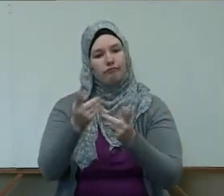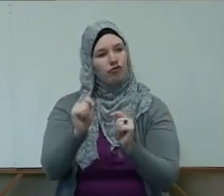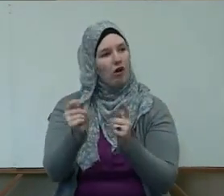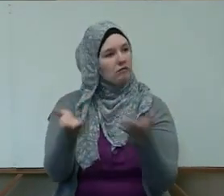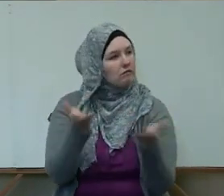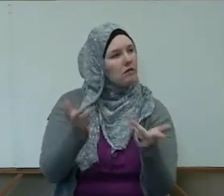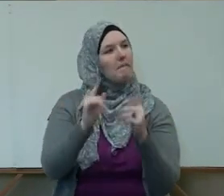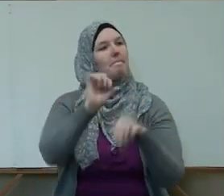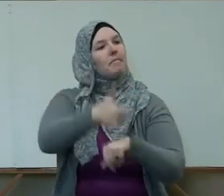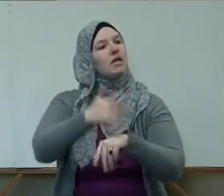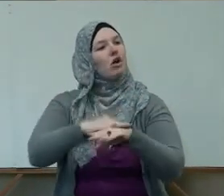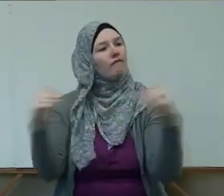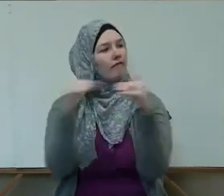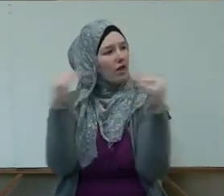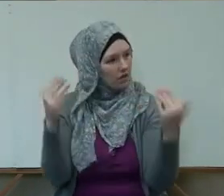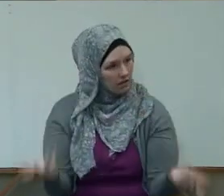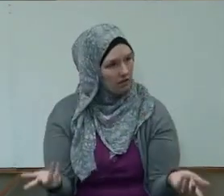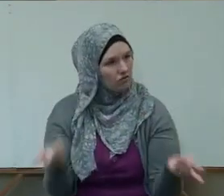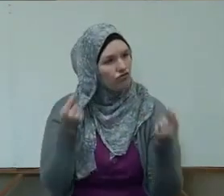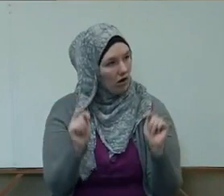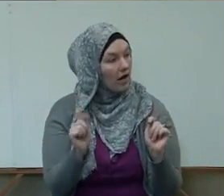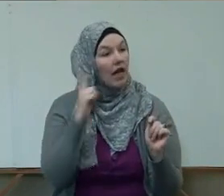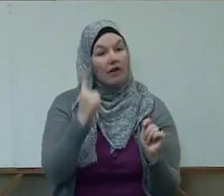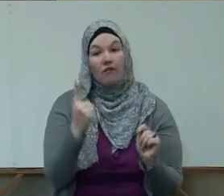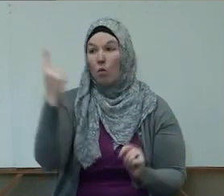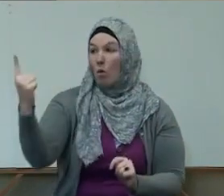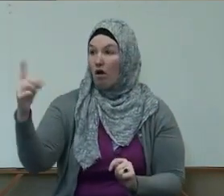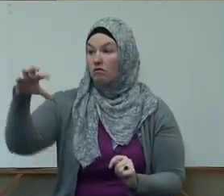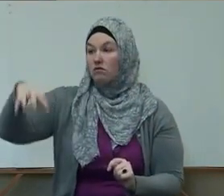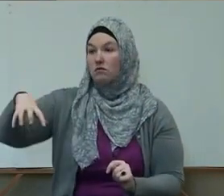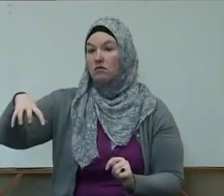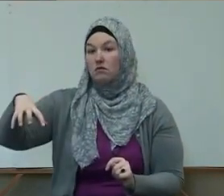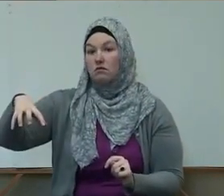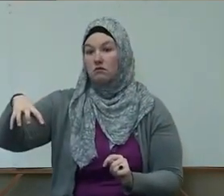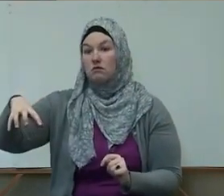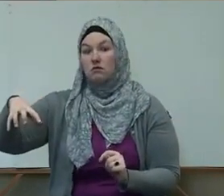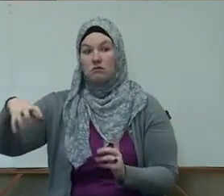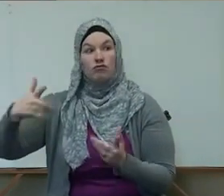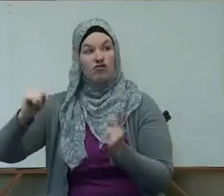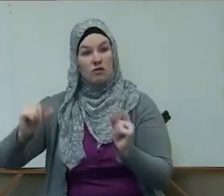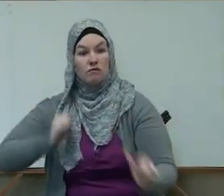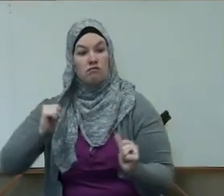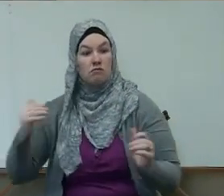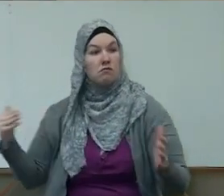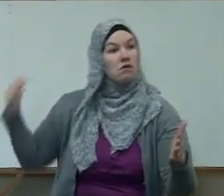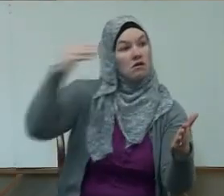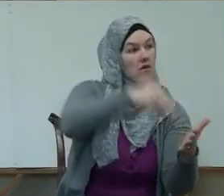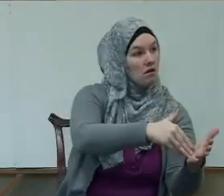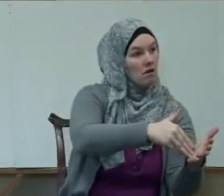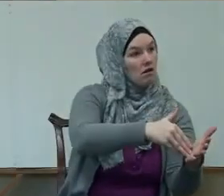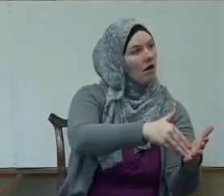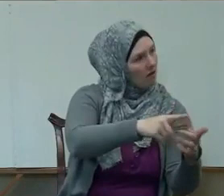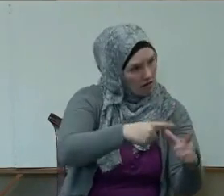فَإِن بَغَتْ إِحْدَاهُمَا عَلَى الْأُخْرَى. If one of them then aggresses against the other, then